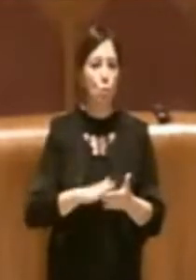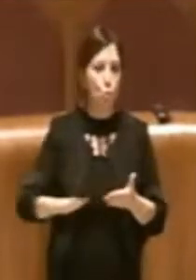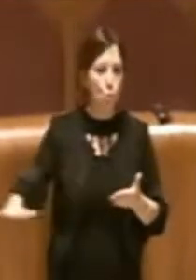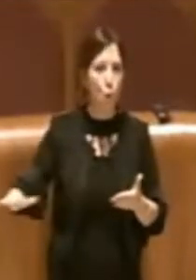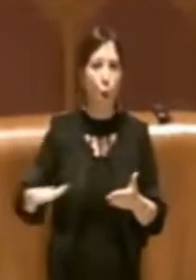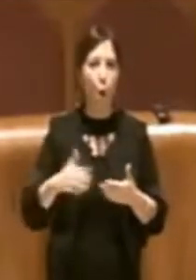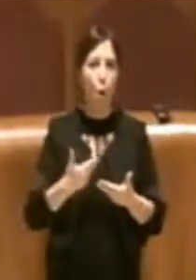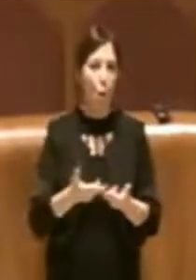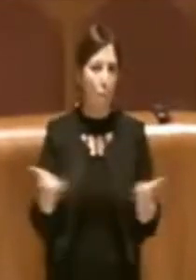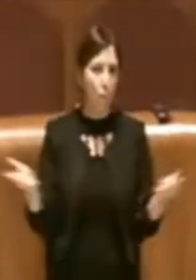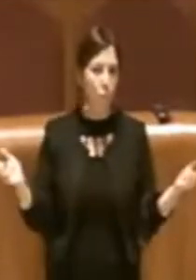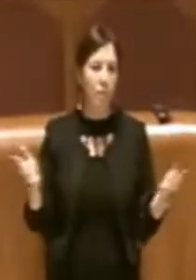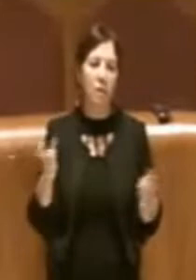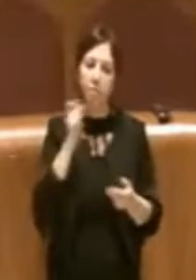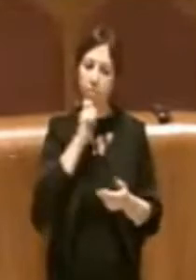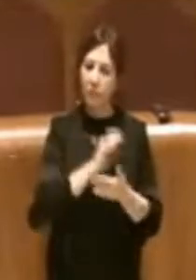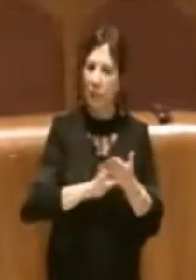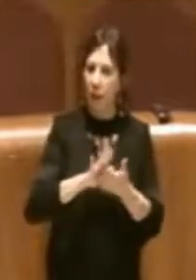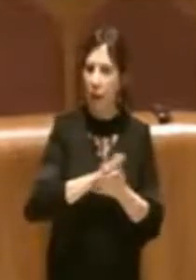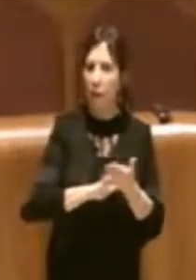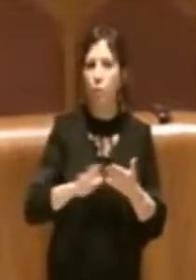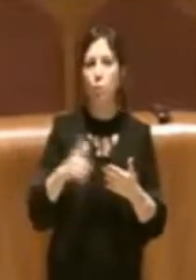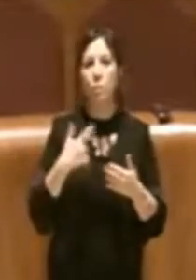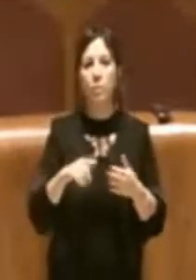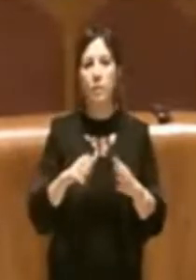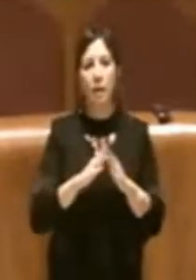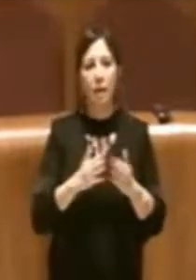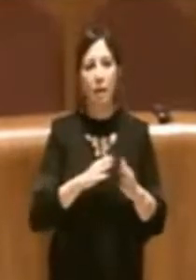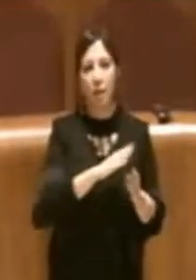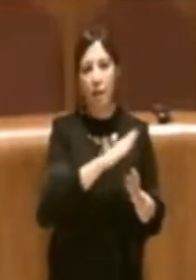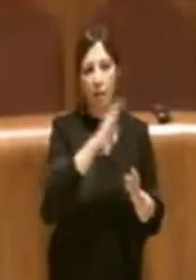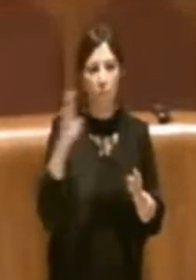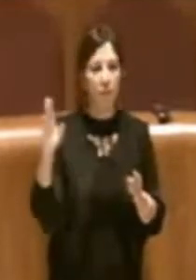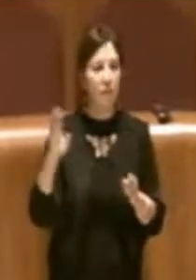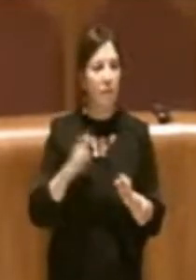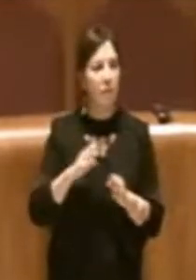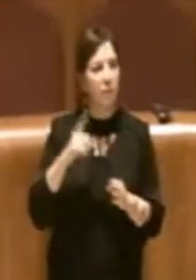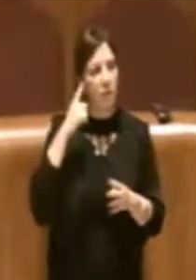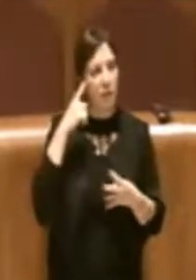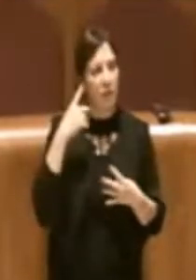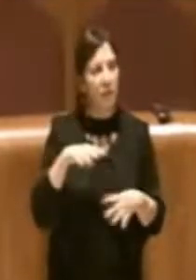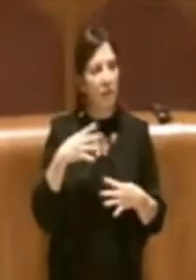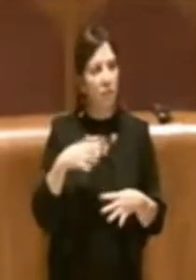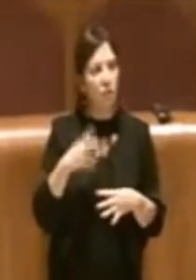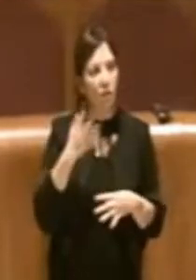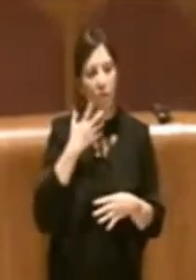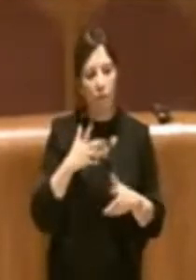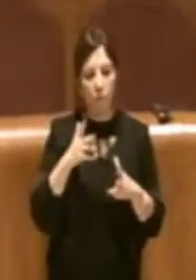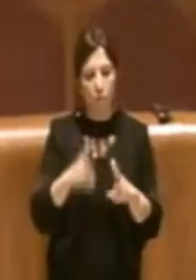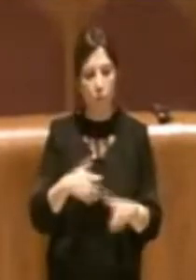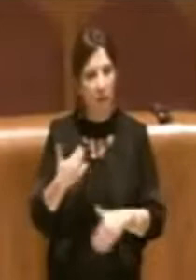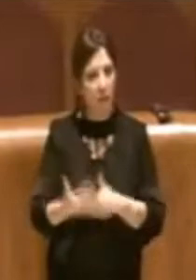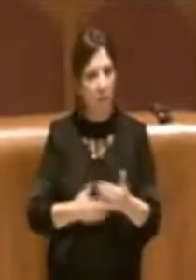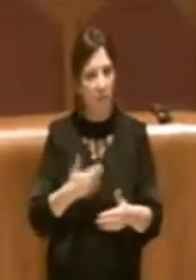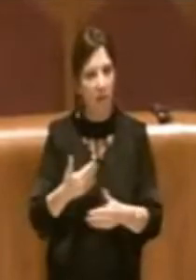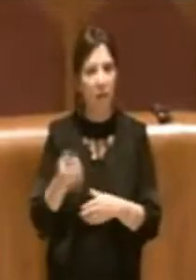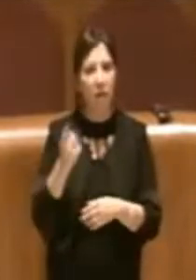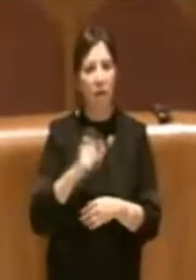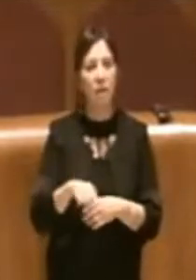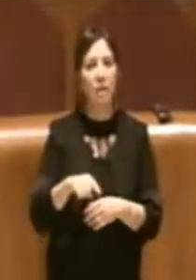pubblico gratuito per le librerie, ma comunque il ragionamento che vorremmo portare avanti è